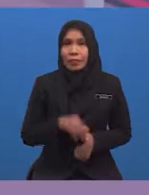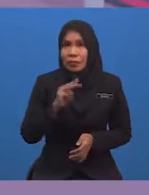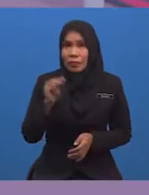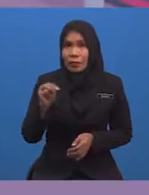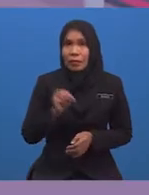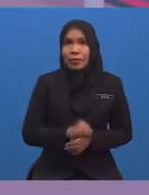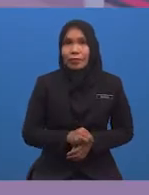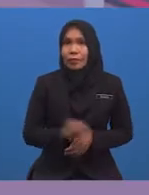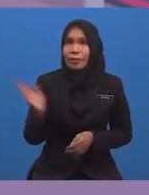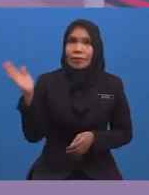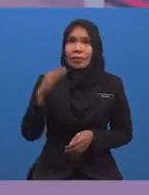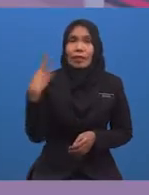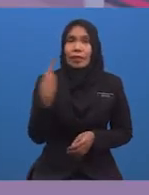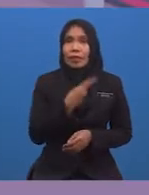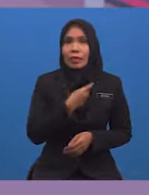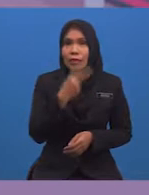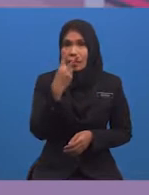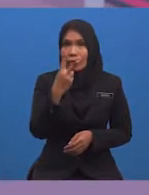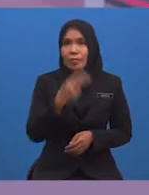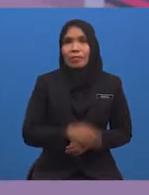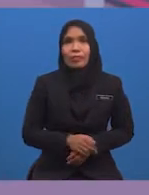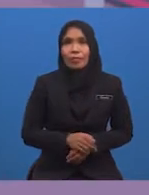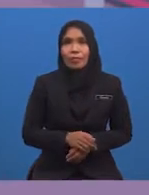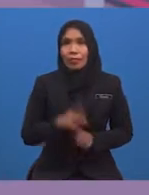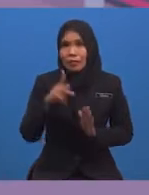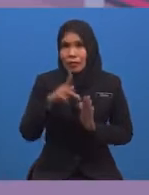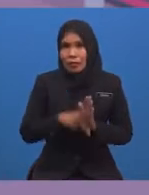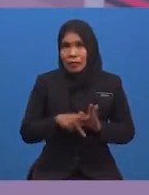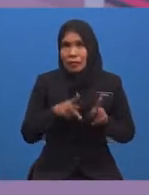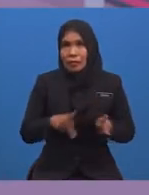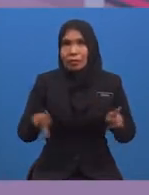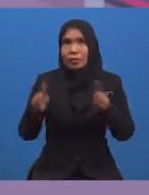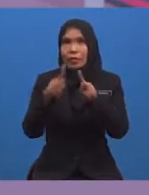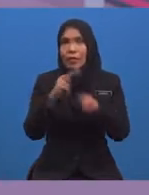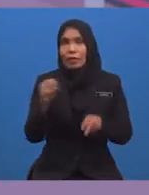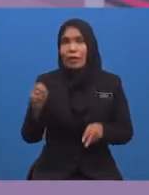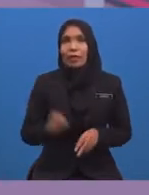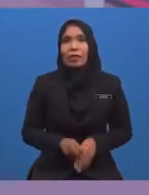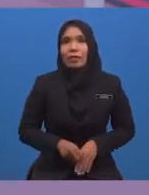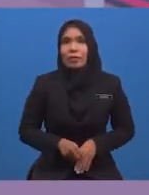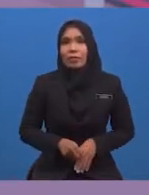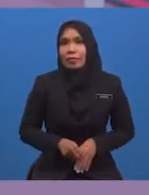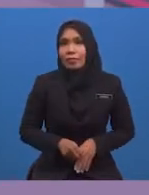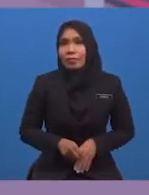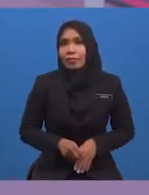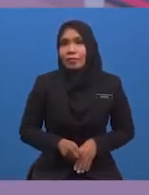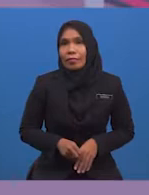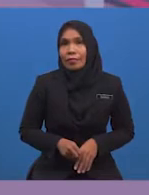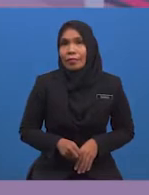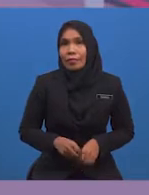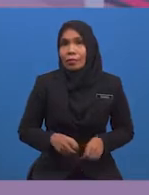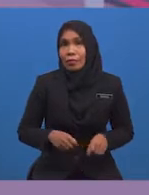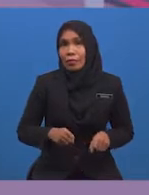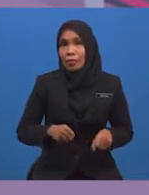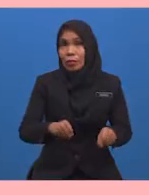Murid-murid, mari kita lihat dulu kepentingan sungai sebagai sempadan antarabangsa dan